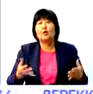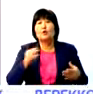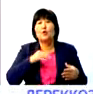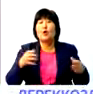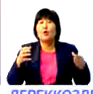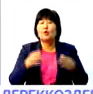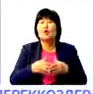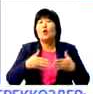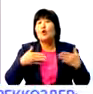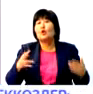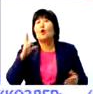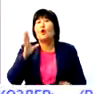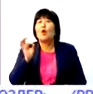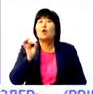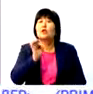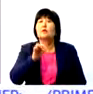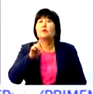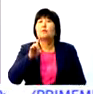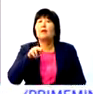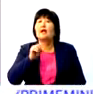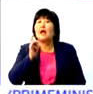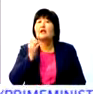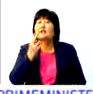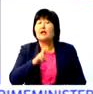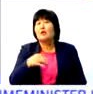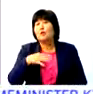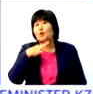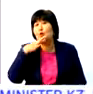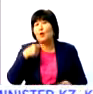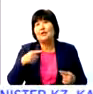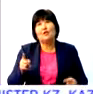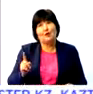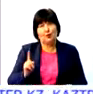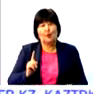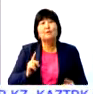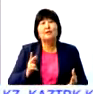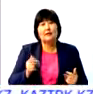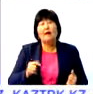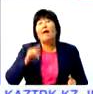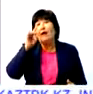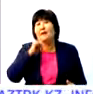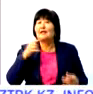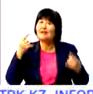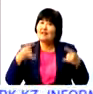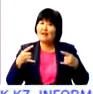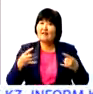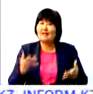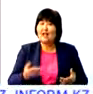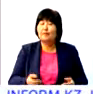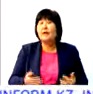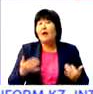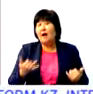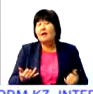үлкен корпорация. Сондықтан да біз көп нәрсе күтеміз да Қазақстан телеарнасынан.